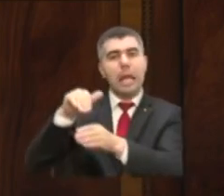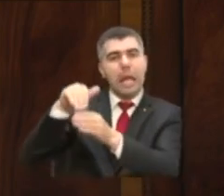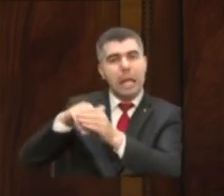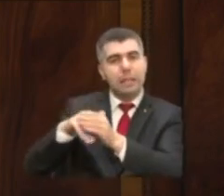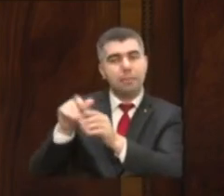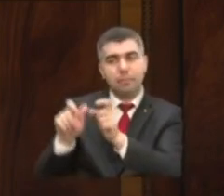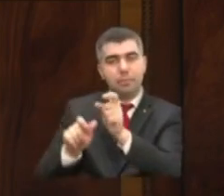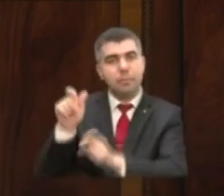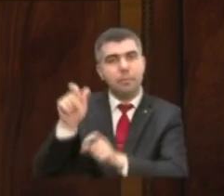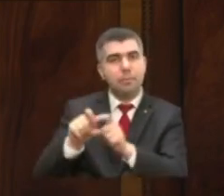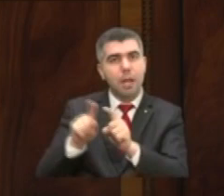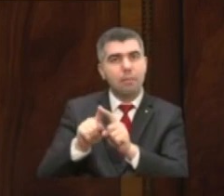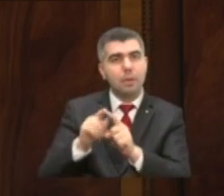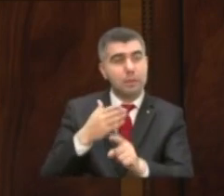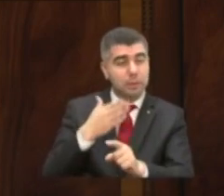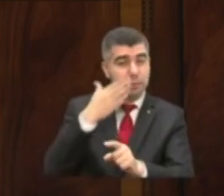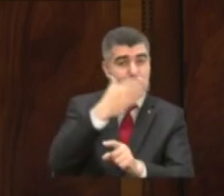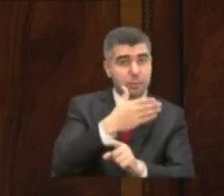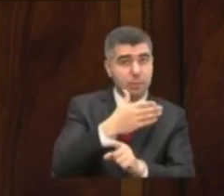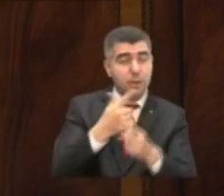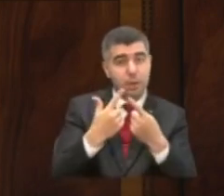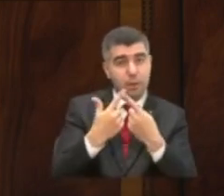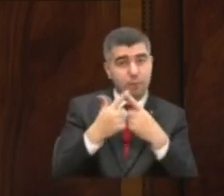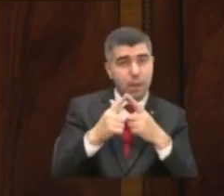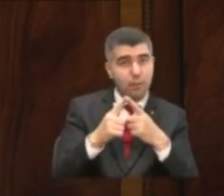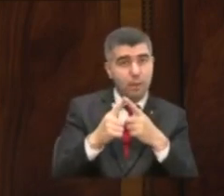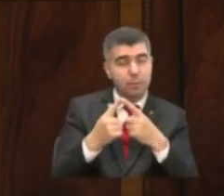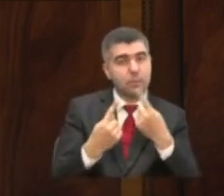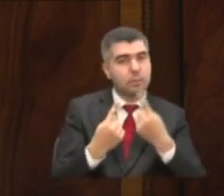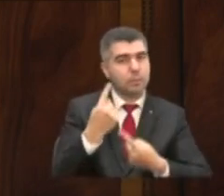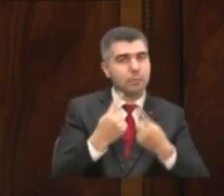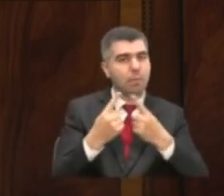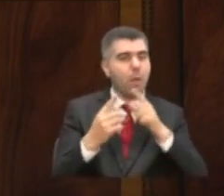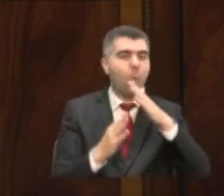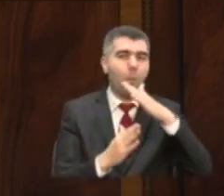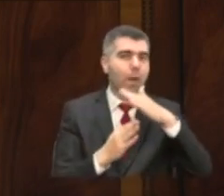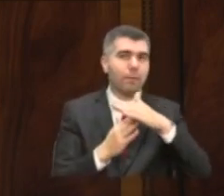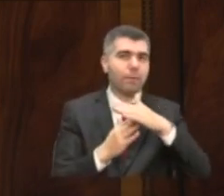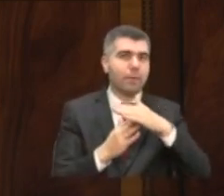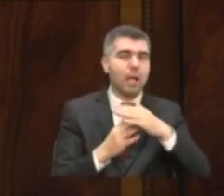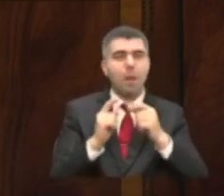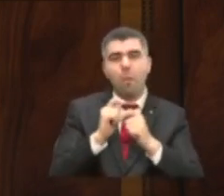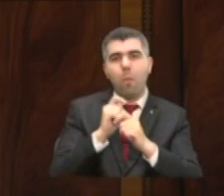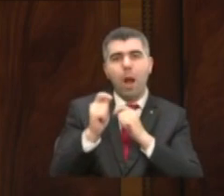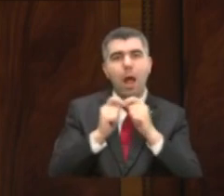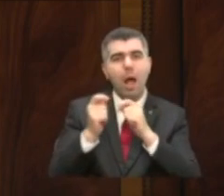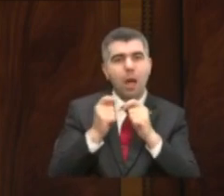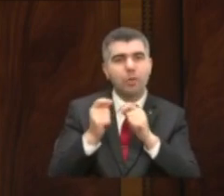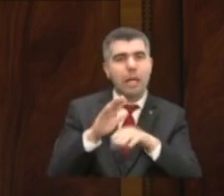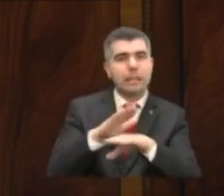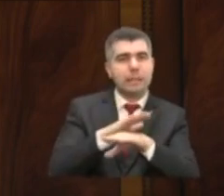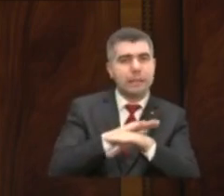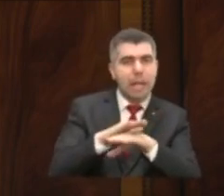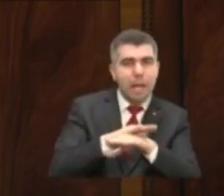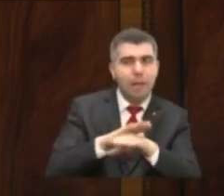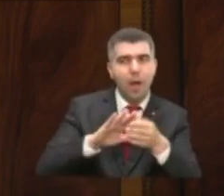أو فلاني واش يمشي يحتل إلا كان في المعارضة؟ هذا أمور خصنا نوقفوها. النقاش السياسي مهما يكون حادا مرحبا